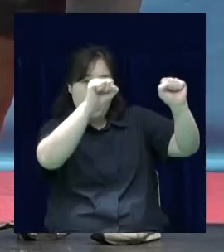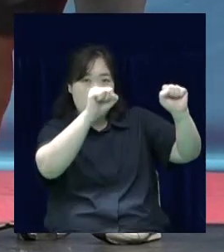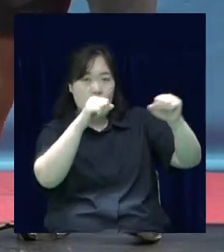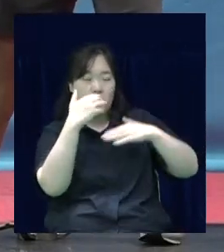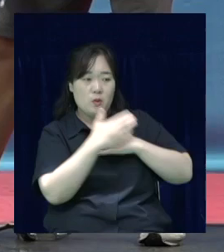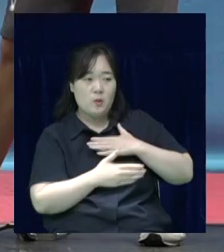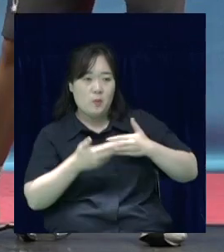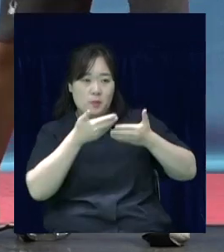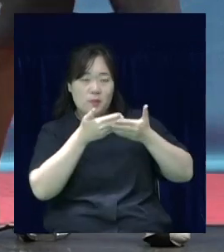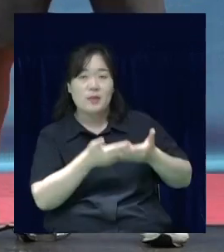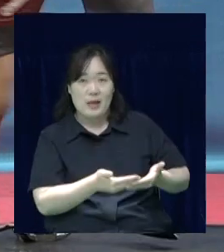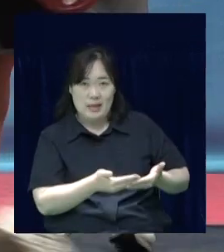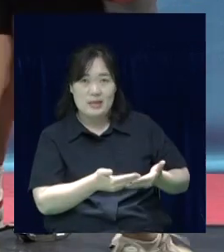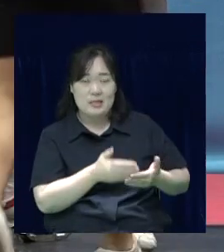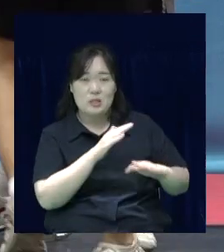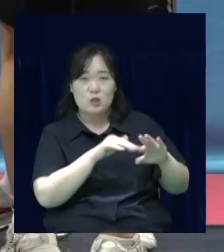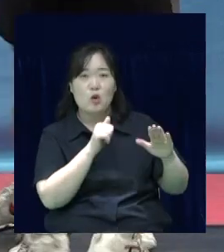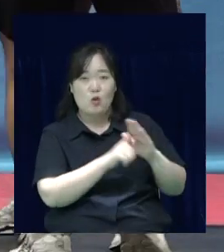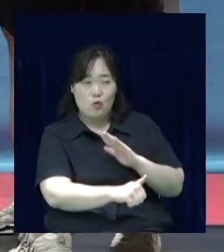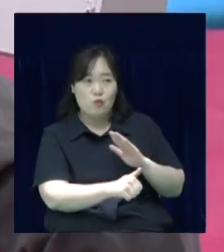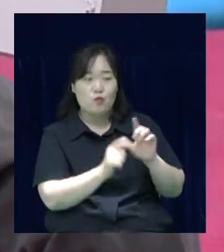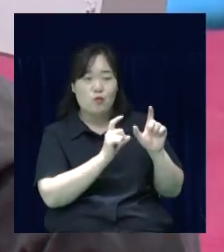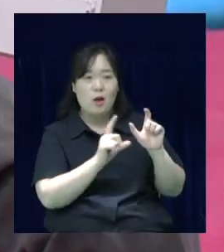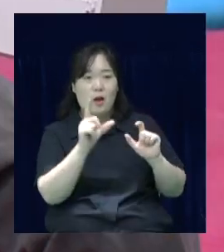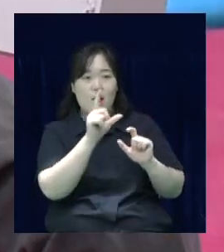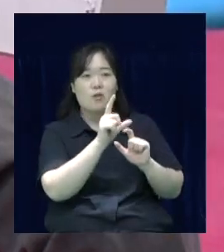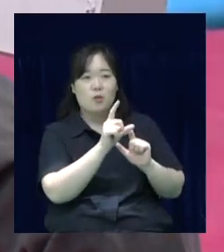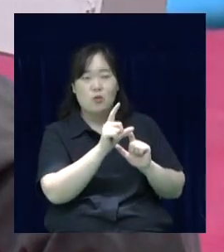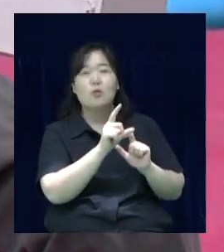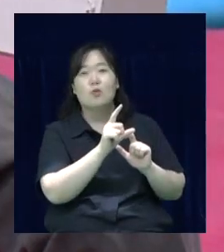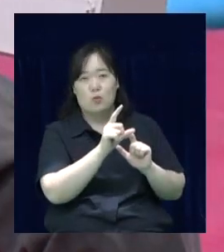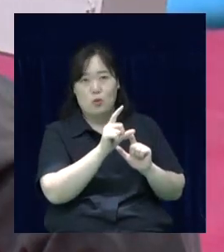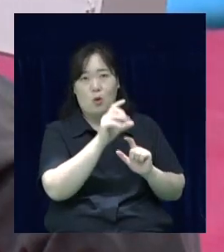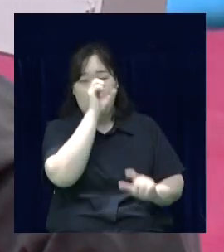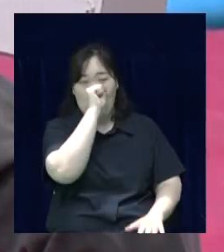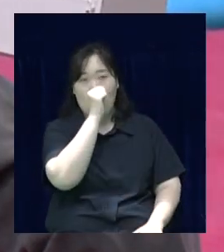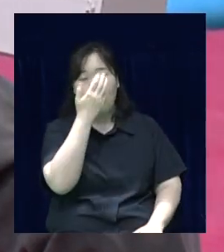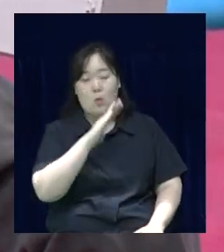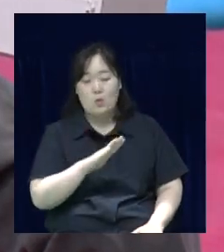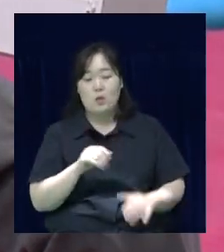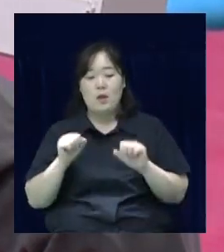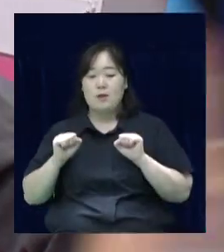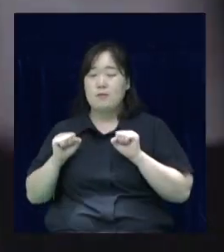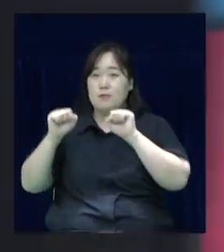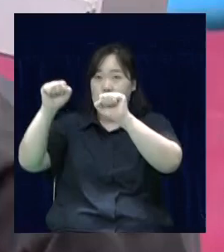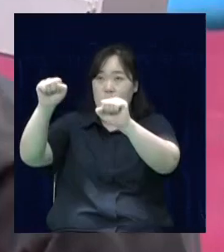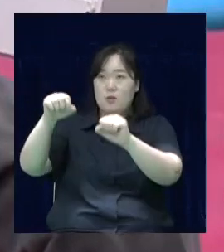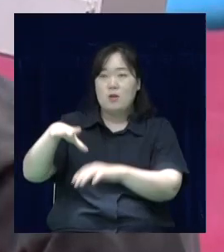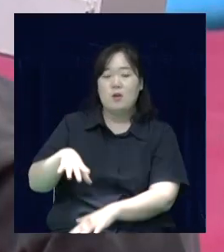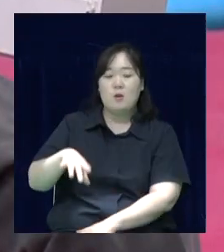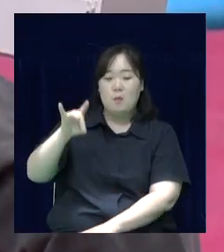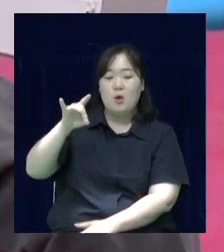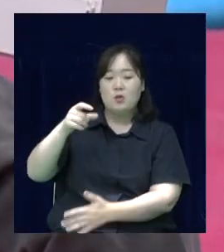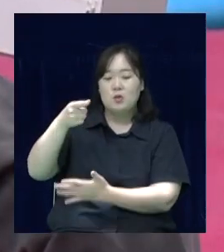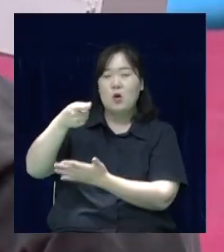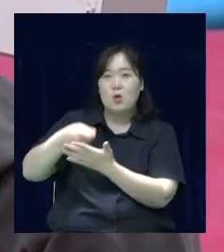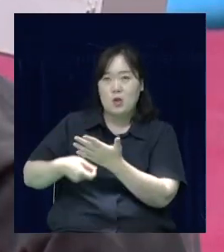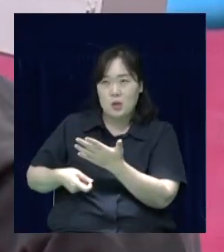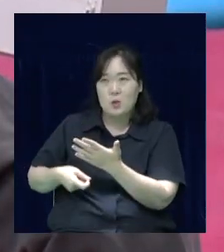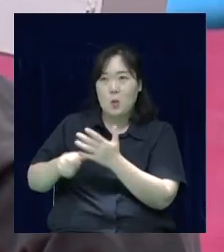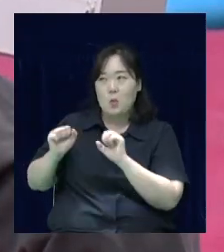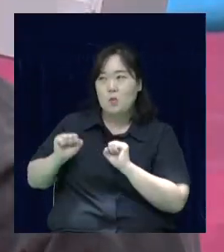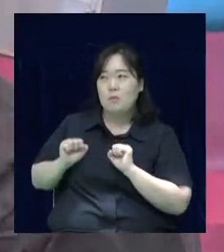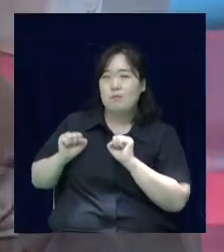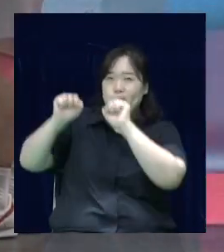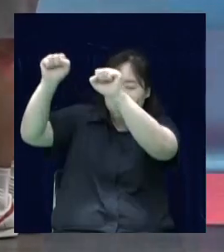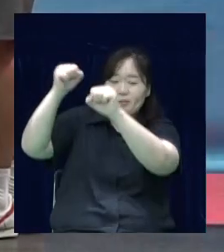네. 이기게 승리하게 된다 했는데 이번에는 먼저 그 기록을 든 사람이 이기게 됩니다. 아, 그렇군요. 예,